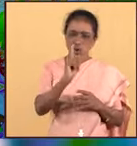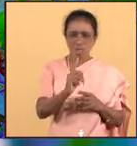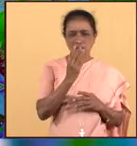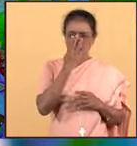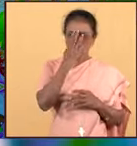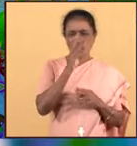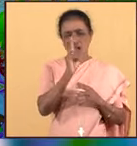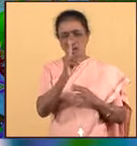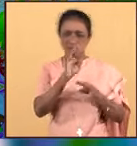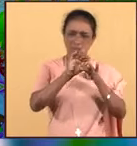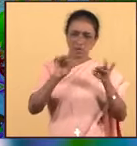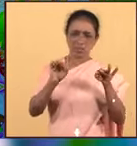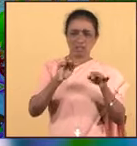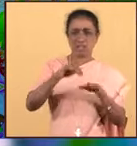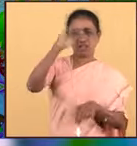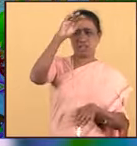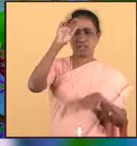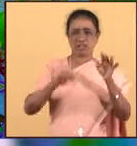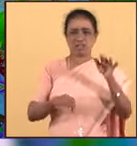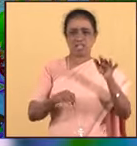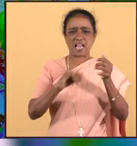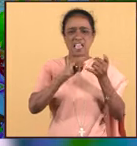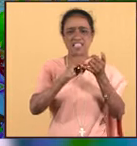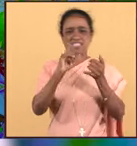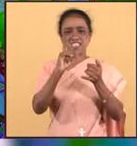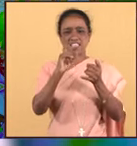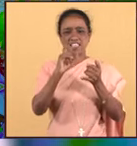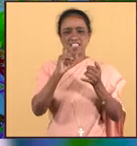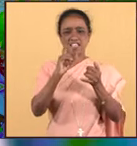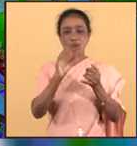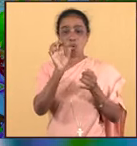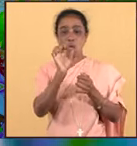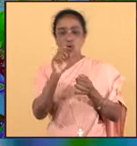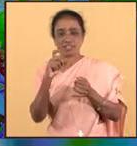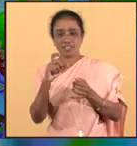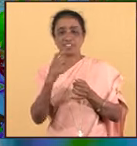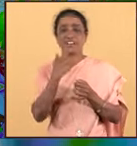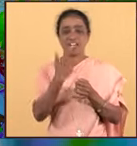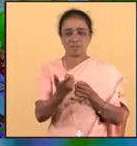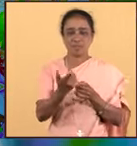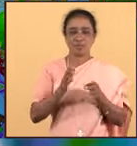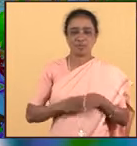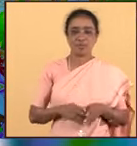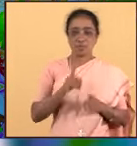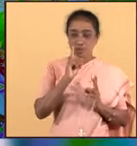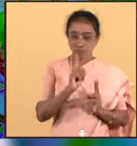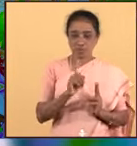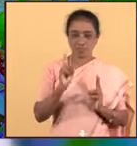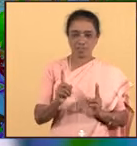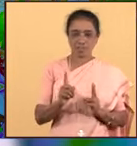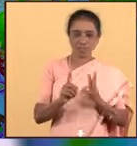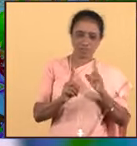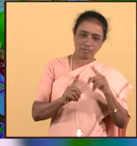சமயத்திலேயே ரெண்டு பிரிவாக பிரித்து வச்சுருக்காங்க. எப்படி? ஆமாம், உயர்ந்த ஜாதி, தாழ்ந்த ஜாதி. அதுவும் என்ன செய்யக்கூடாது? அப்போ ஒரு